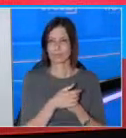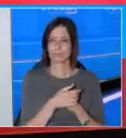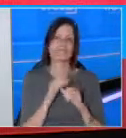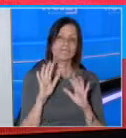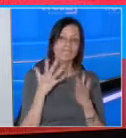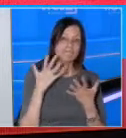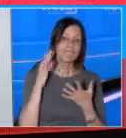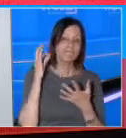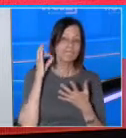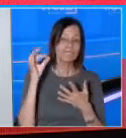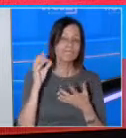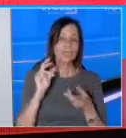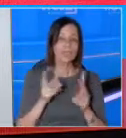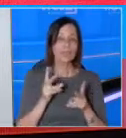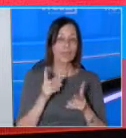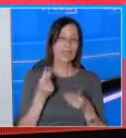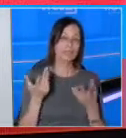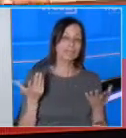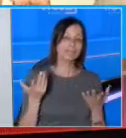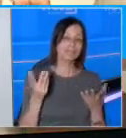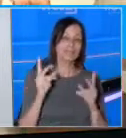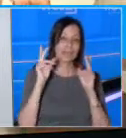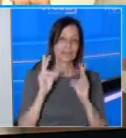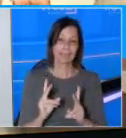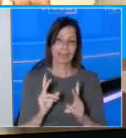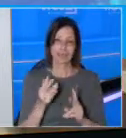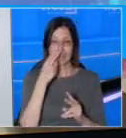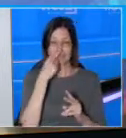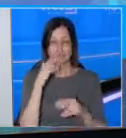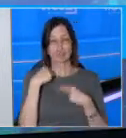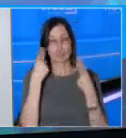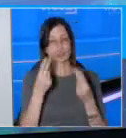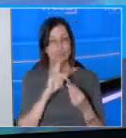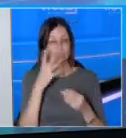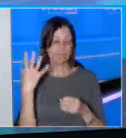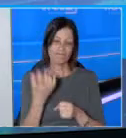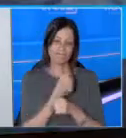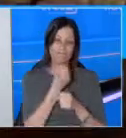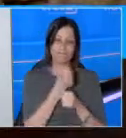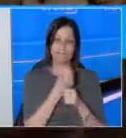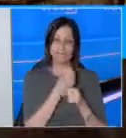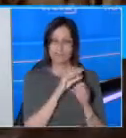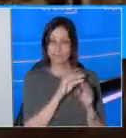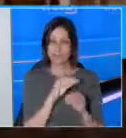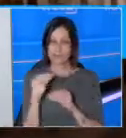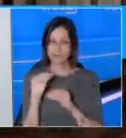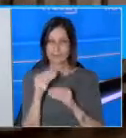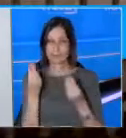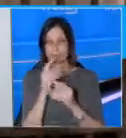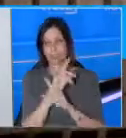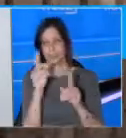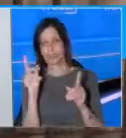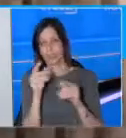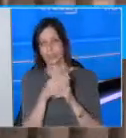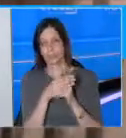כנראה הקו בדימונה מקרטע. ננסה שוב פעם, ואם לא נעבור על החברים. בני ביטון איתנו על הקו? אז